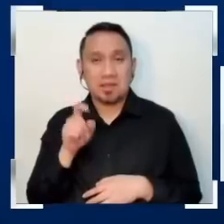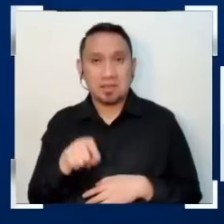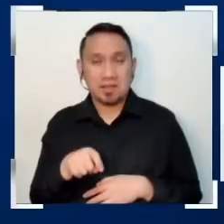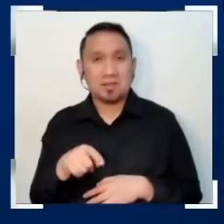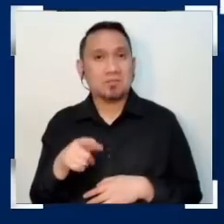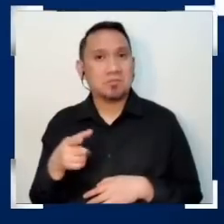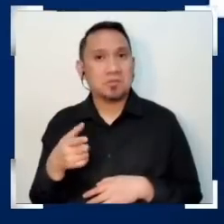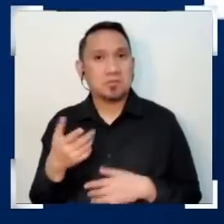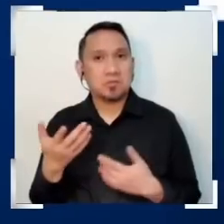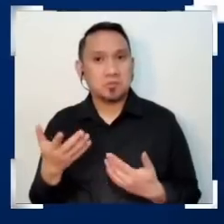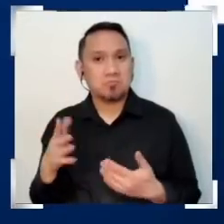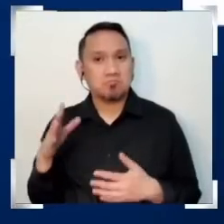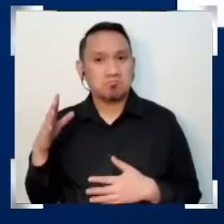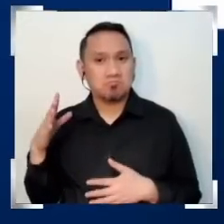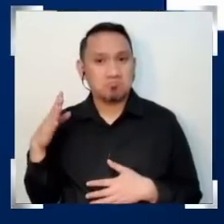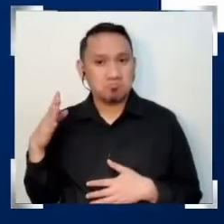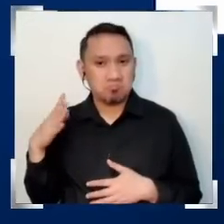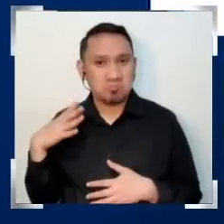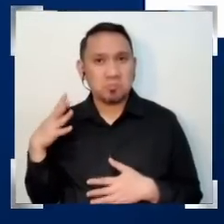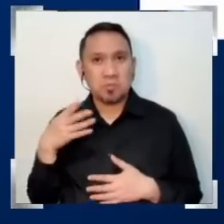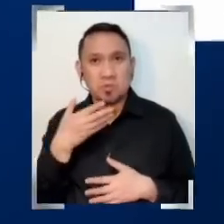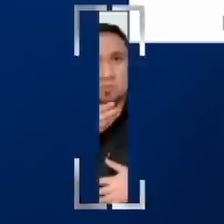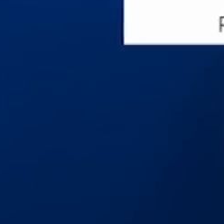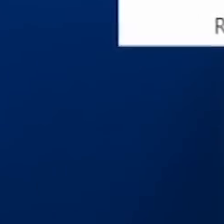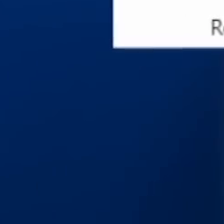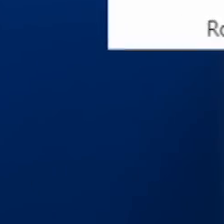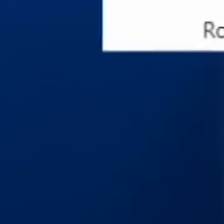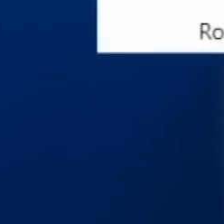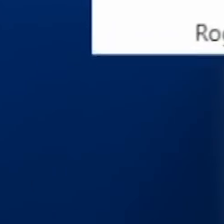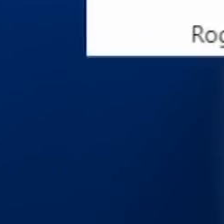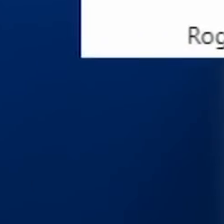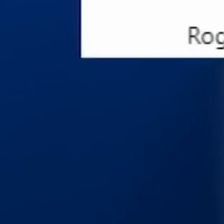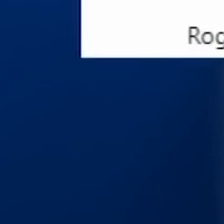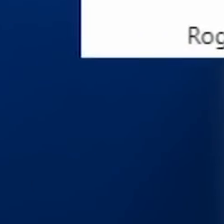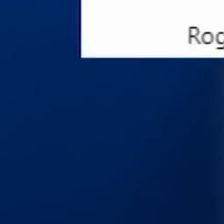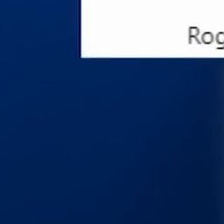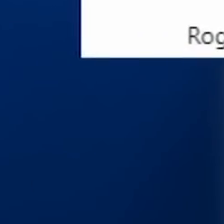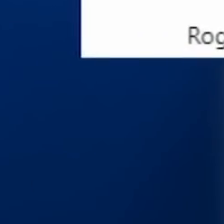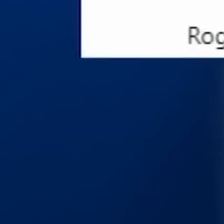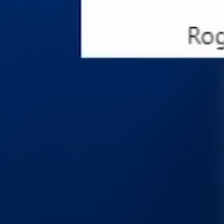nila ng bestie na si Little John.